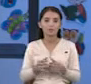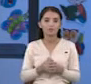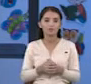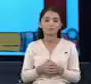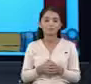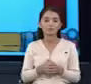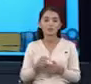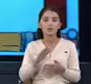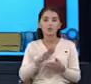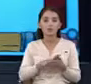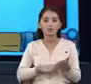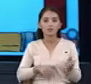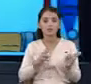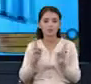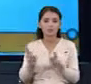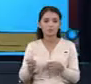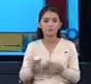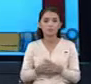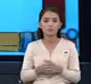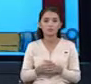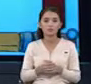Правильно. Продолжаем дальше.